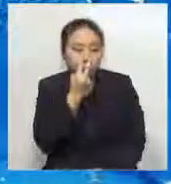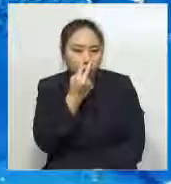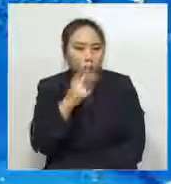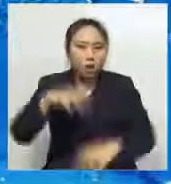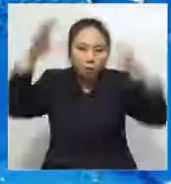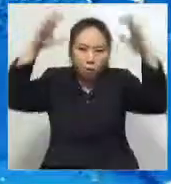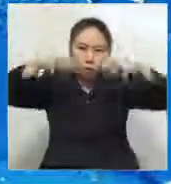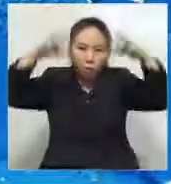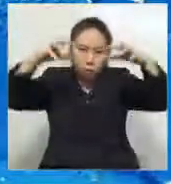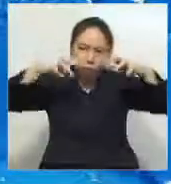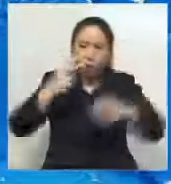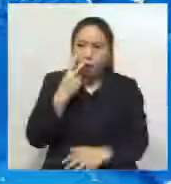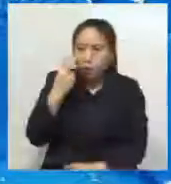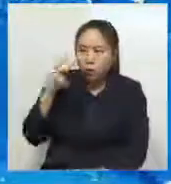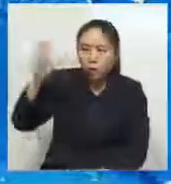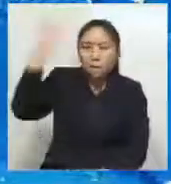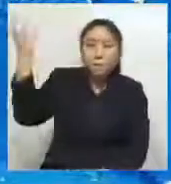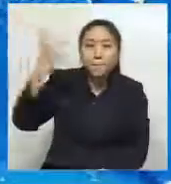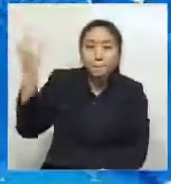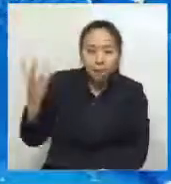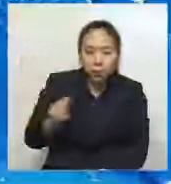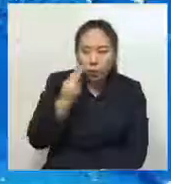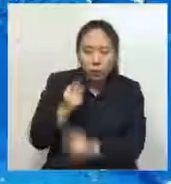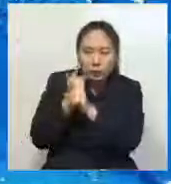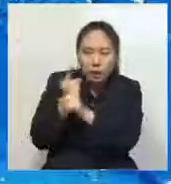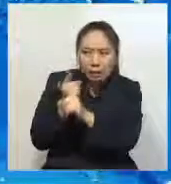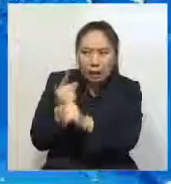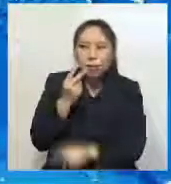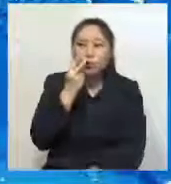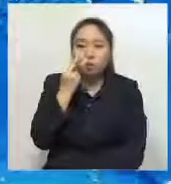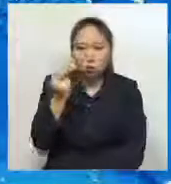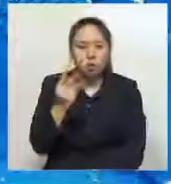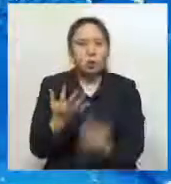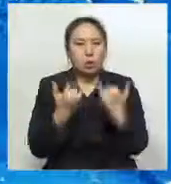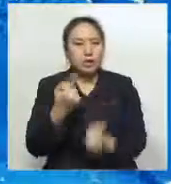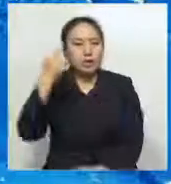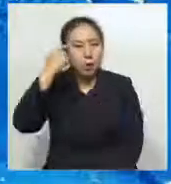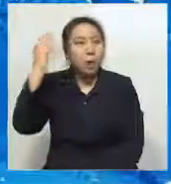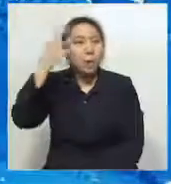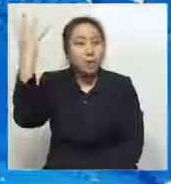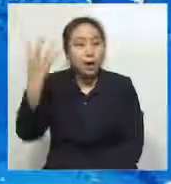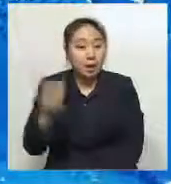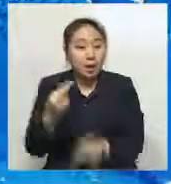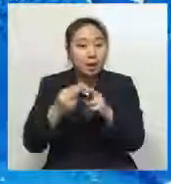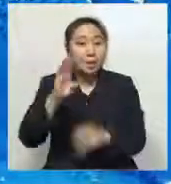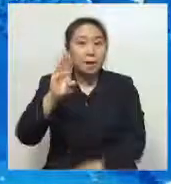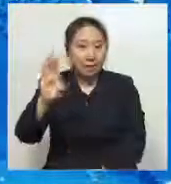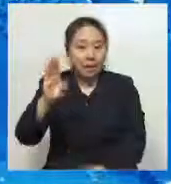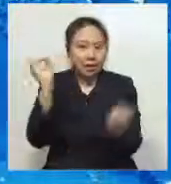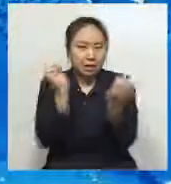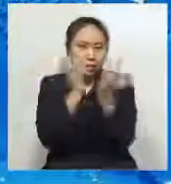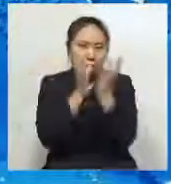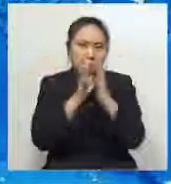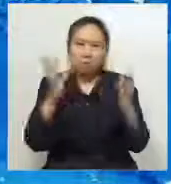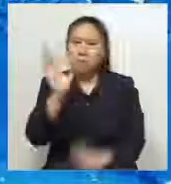การณ์ฝนและอิทธิพลของพายุบาริจัตและมังคุดนะคะเบื้องต้นเนี่ยคาดว่าพายุบาริจัตจะไม่ส่งผลกระทบมากนักแต่